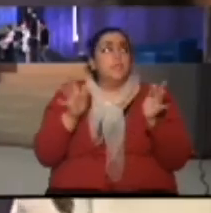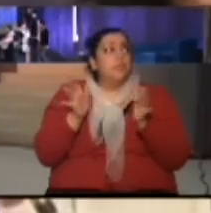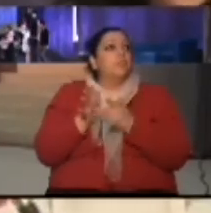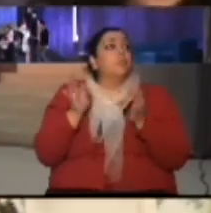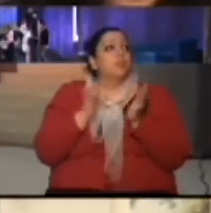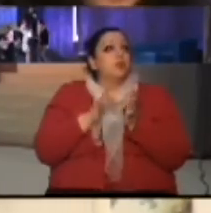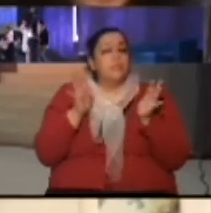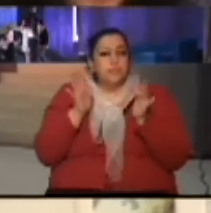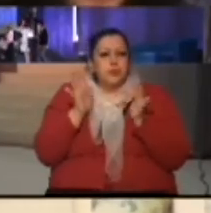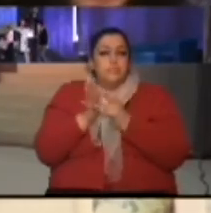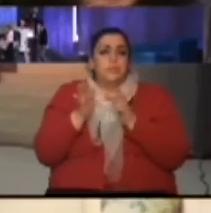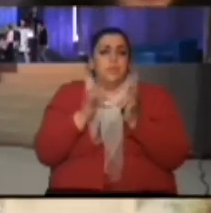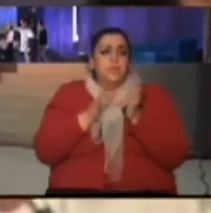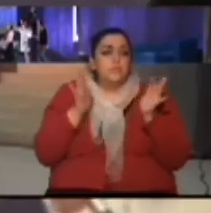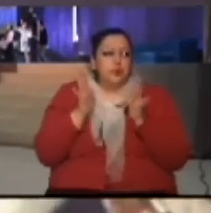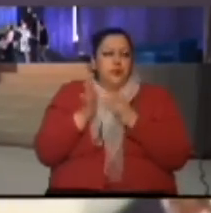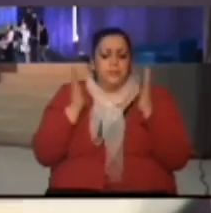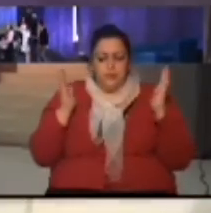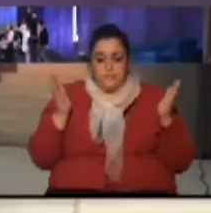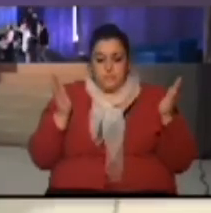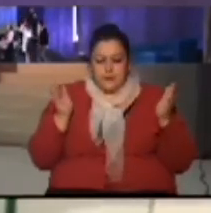Իսուս, Իսուս,